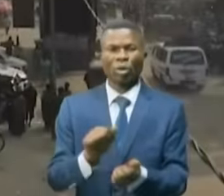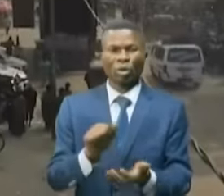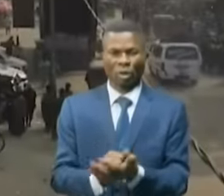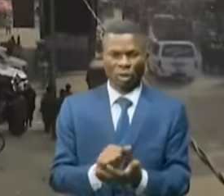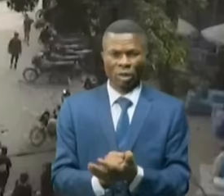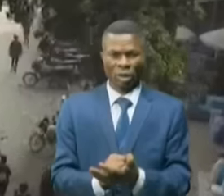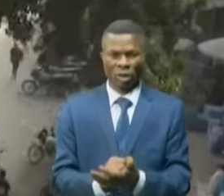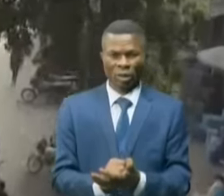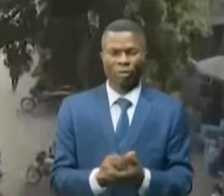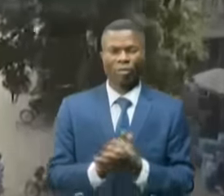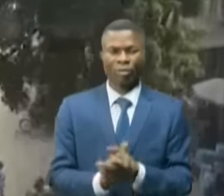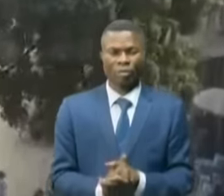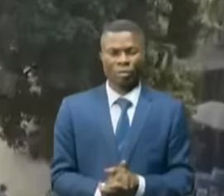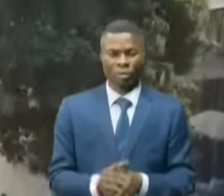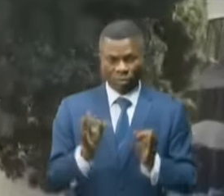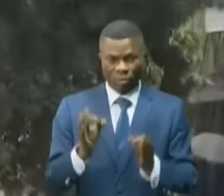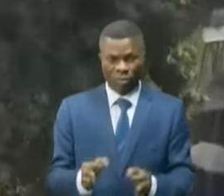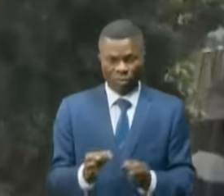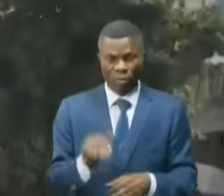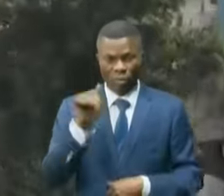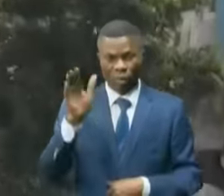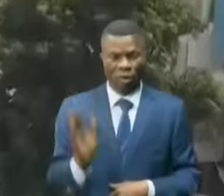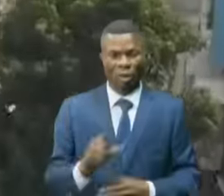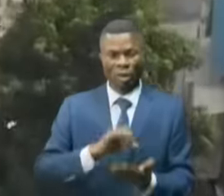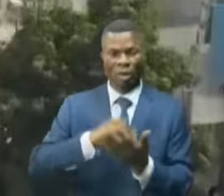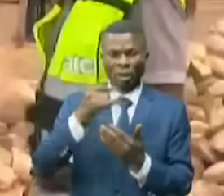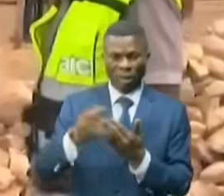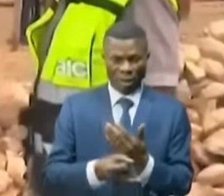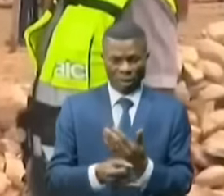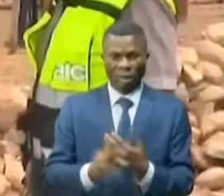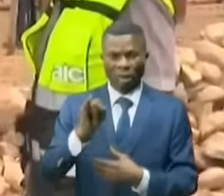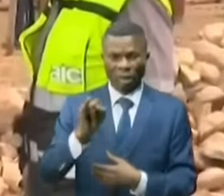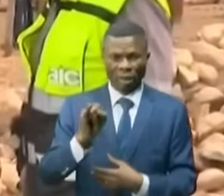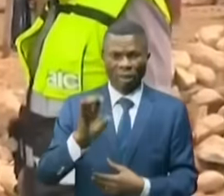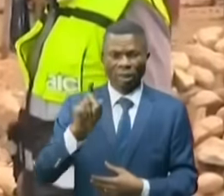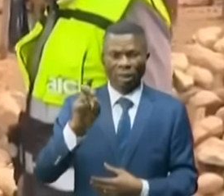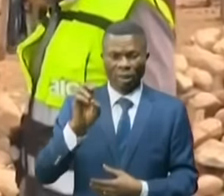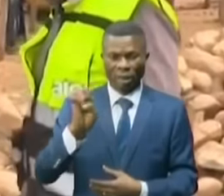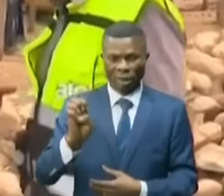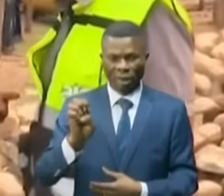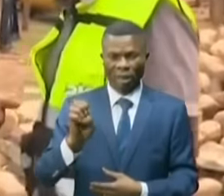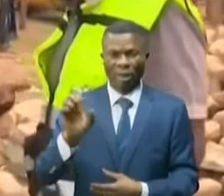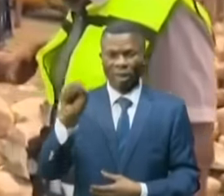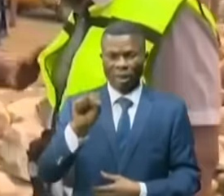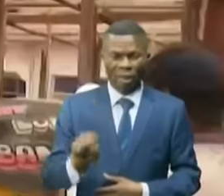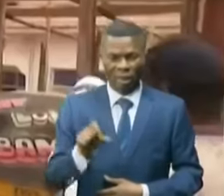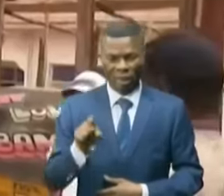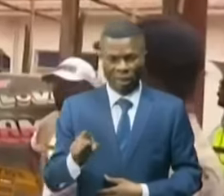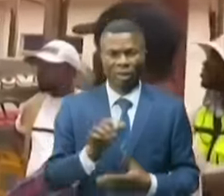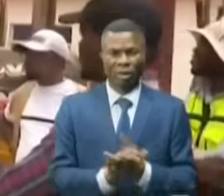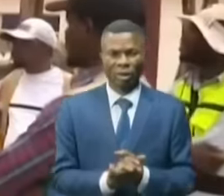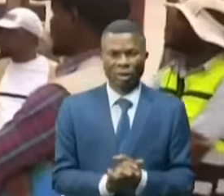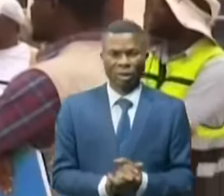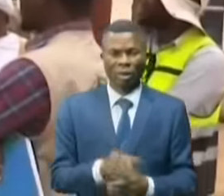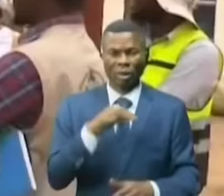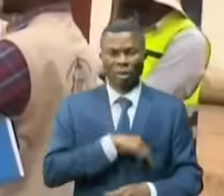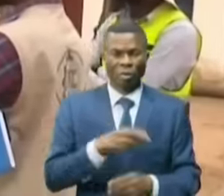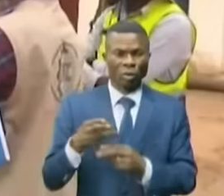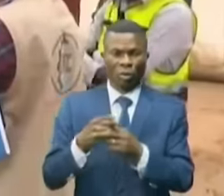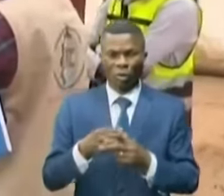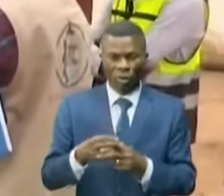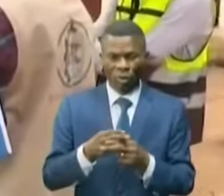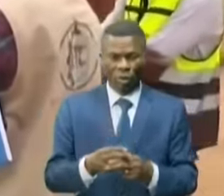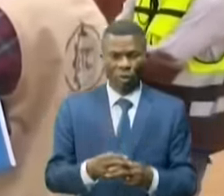l'avancement des travaux d'assainissement, précise le directeur du projet EIS-EK, l'ingénieur Élisée Nouamaru. La mission de contrôle